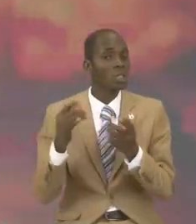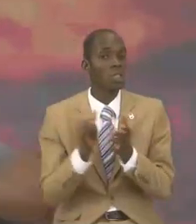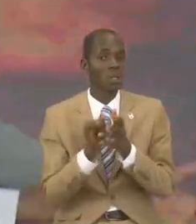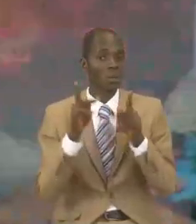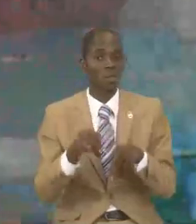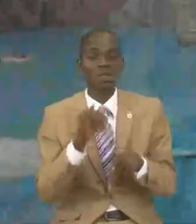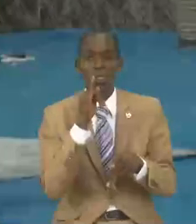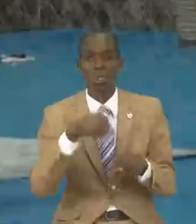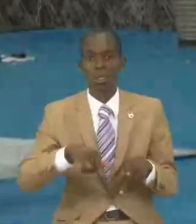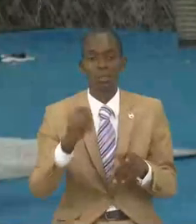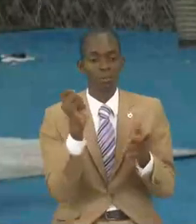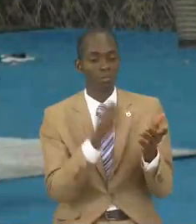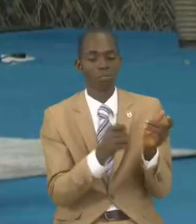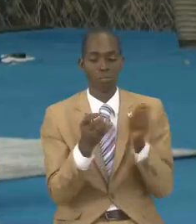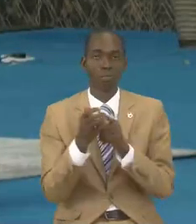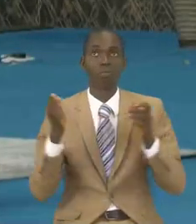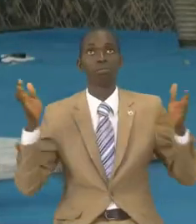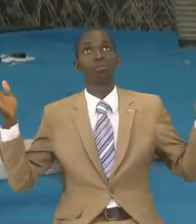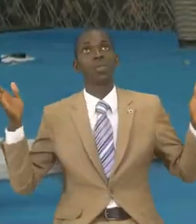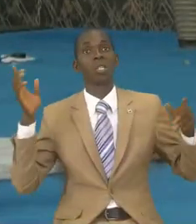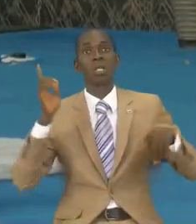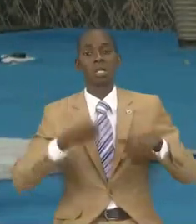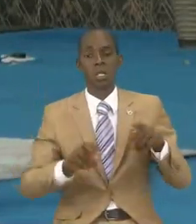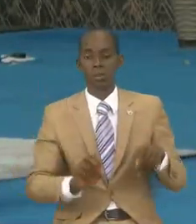Une fois qu'il a crucifié au croix, il ne peut pas sauter.